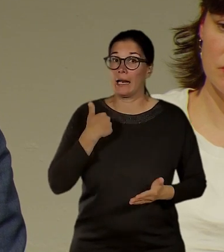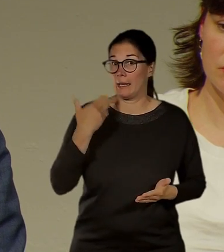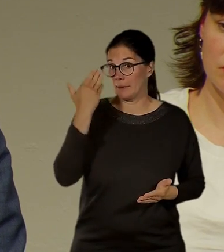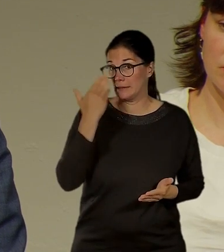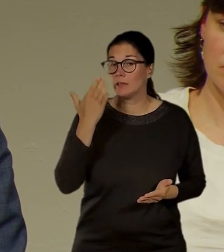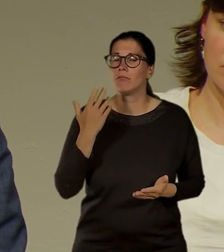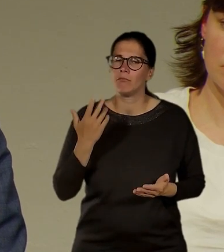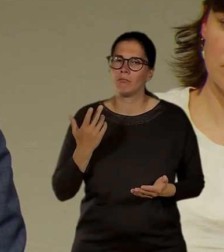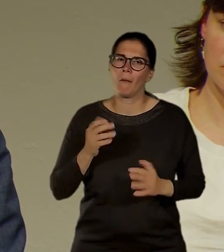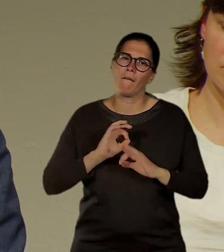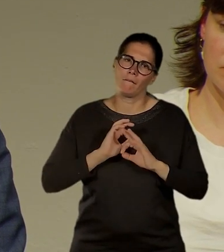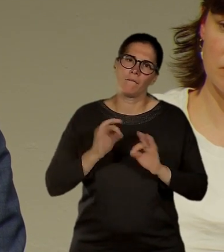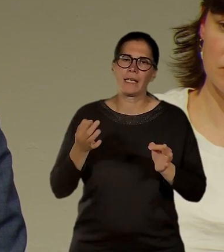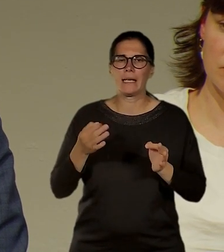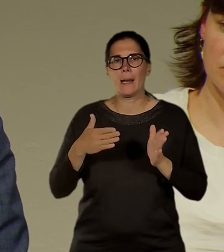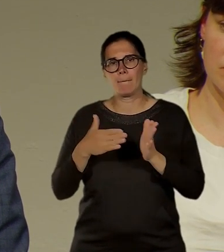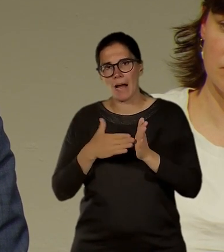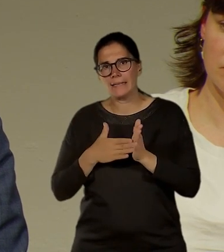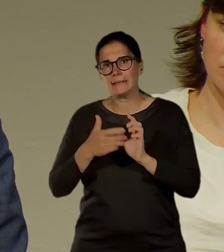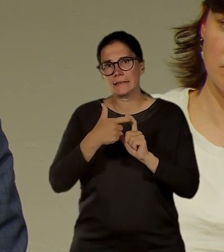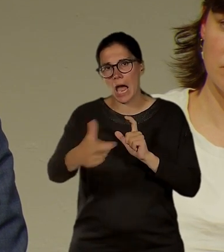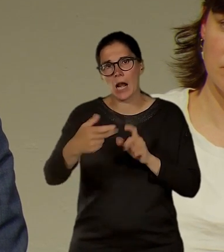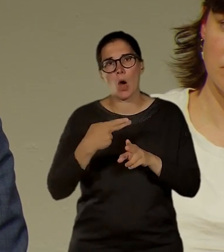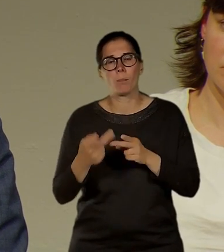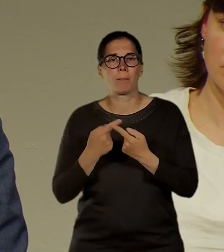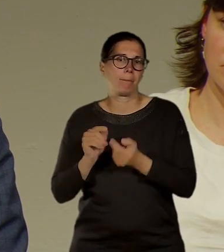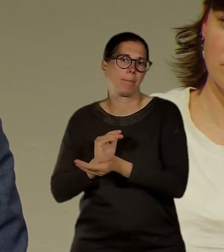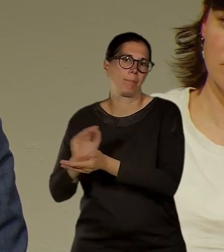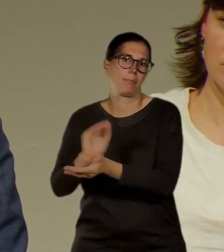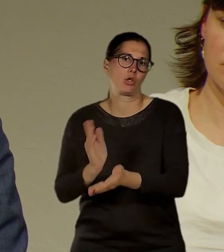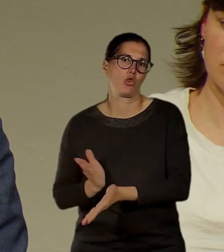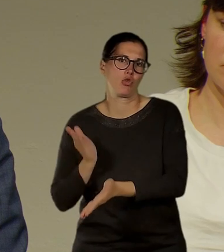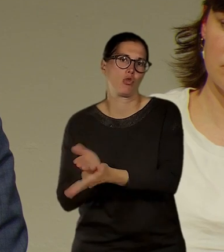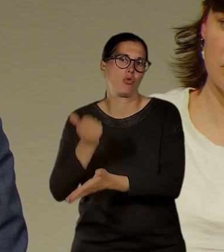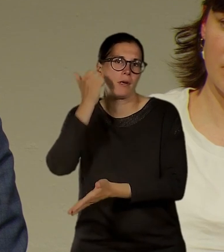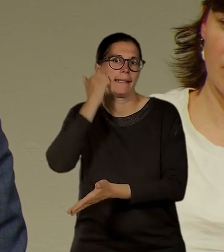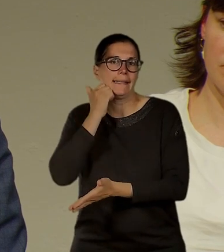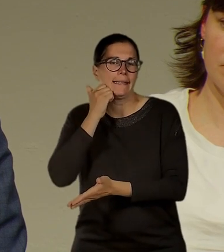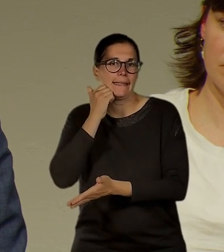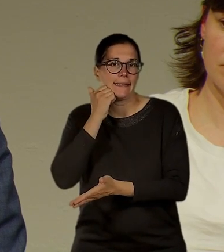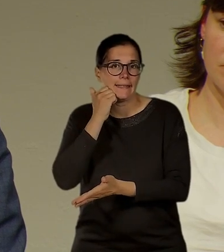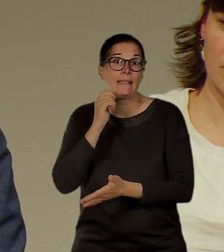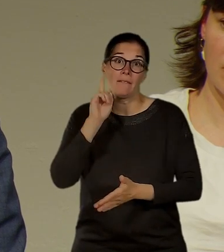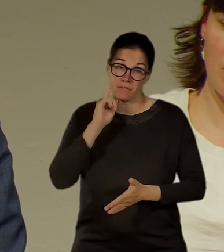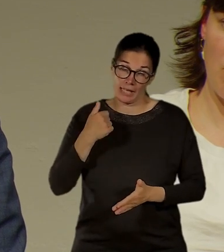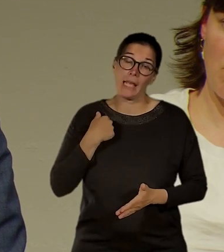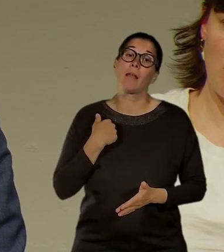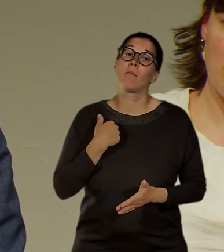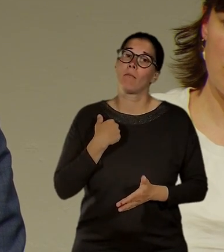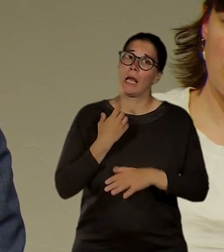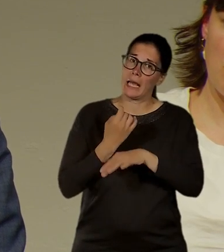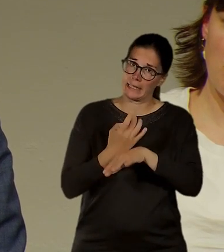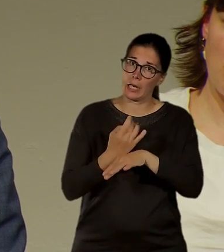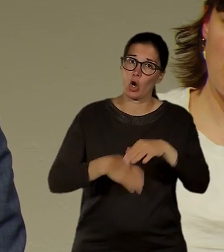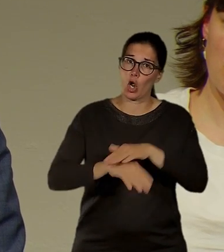možné tu magistrálu humanizovat i bez toho. Prostě ta třicítka, já to určitě podporuju v obytných